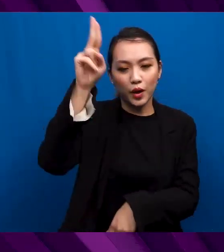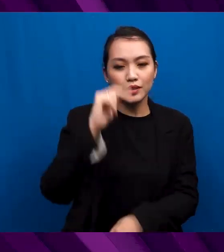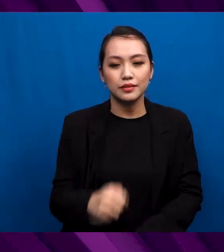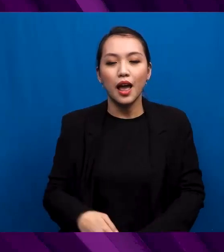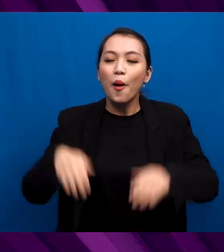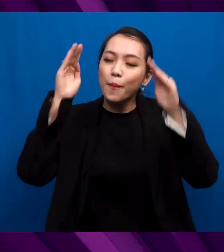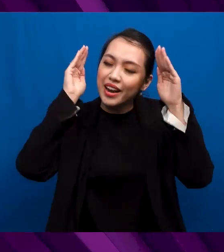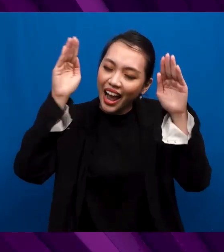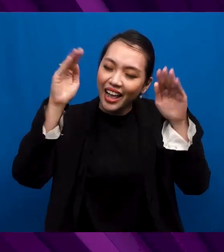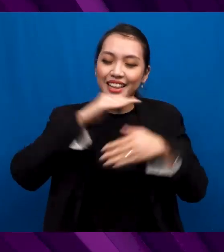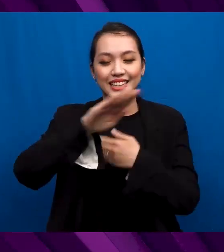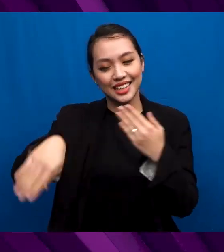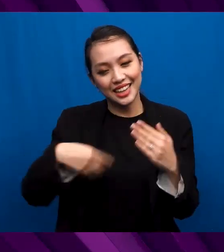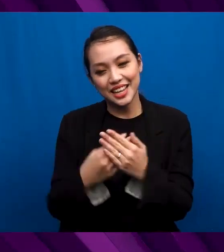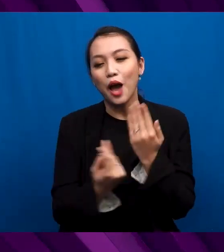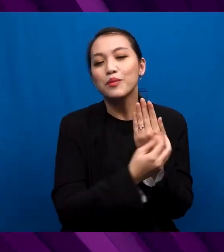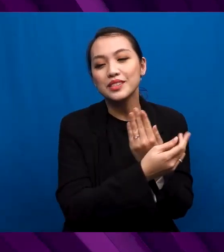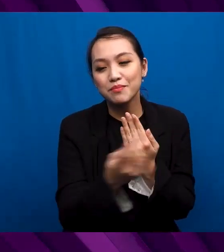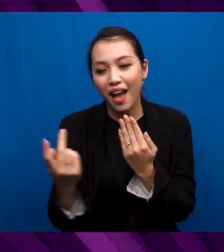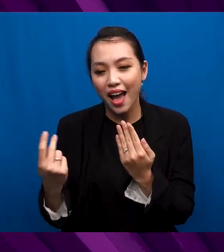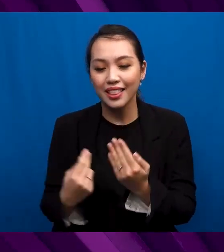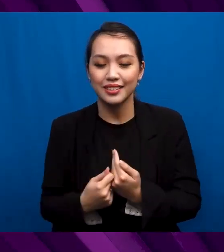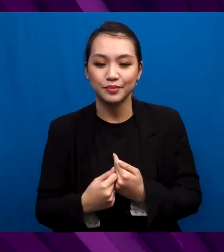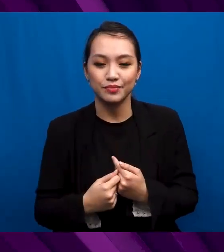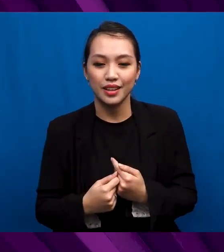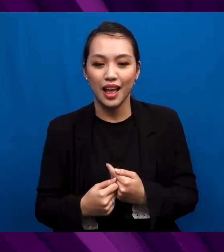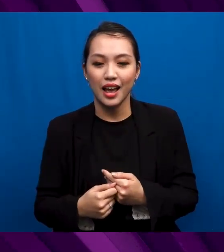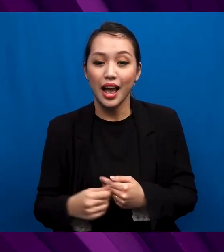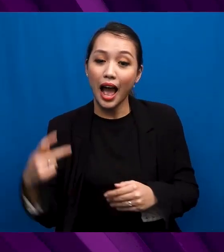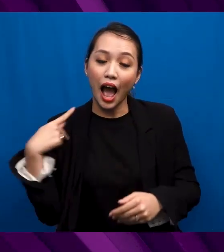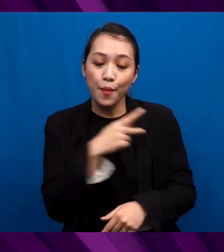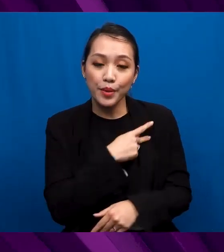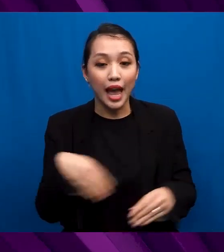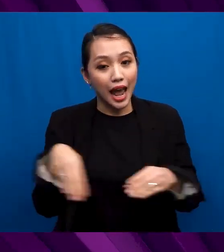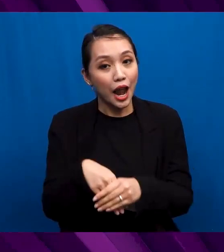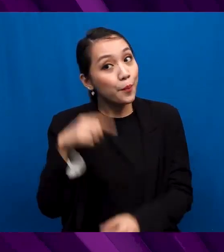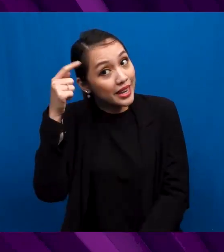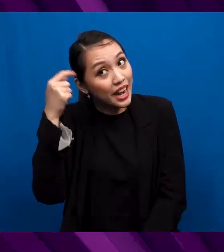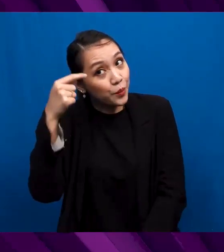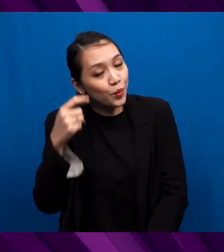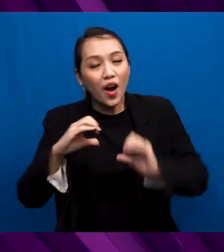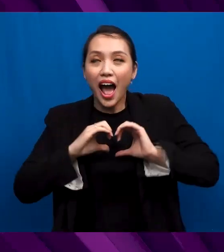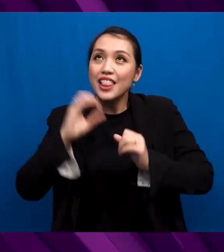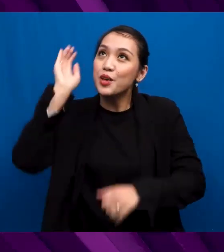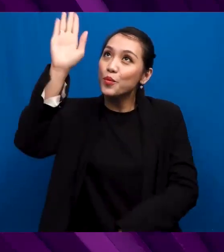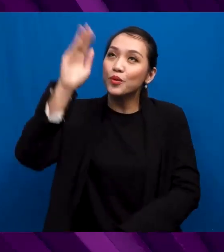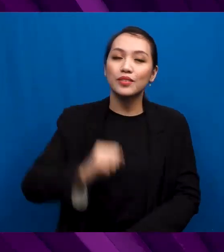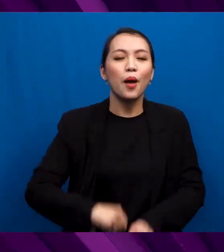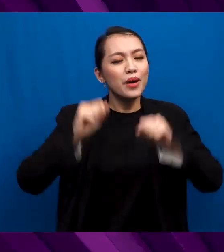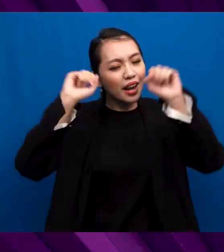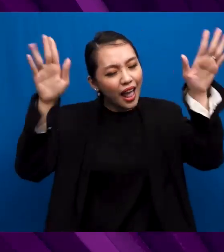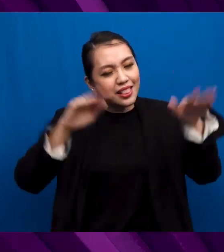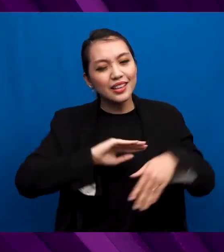berada. Ya Tuhan, kami selalu ada di hati-Mu, ada di pikiran Tuhan. Berkati setiap jemaat-Mu, ya Tuhan Yesus. Sembunyikan